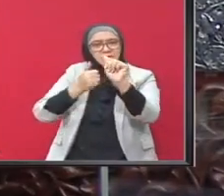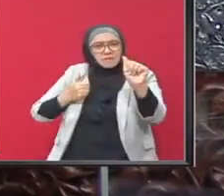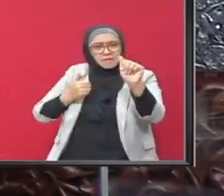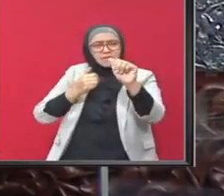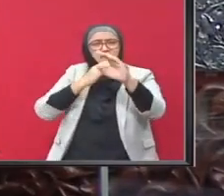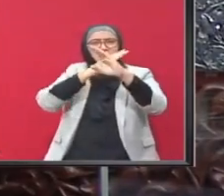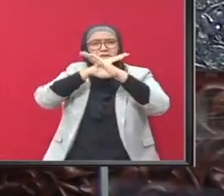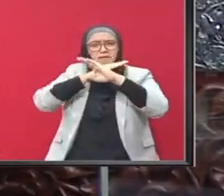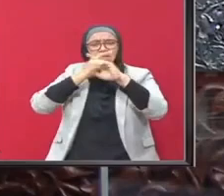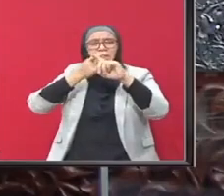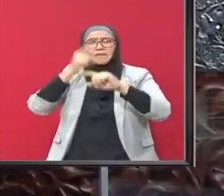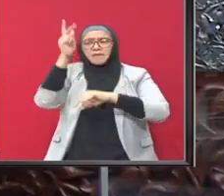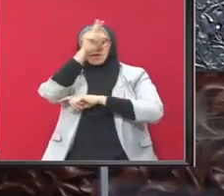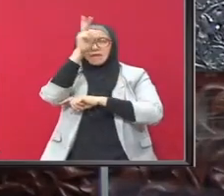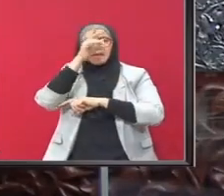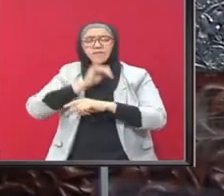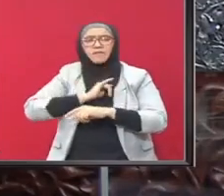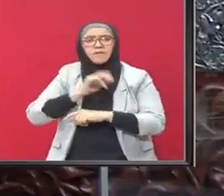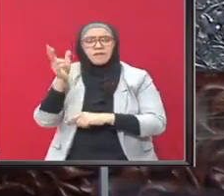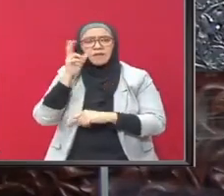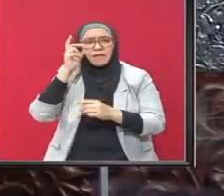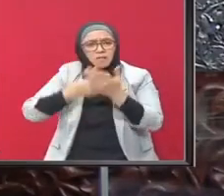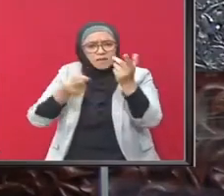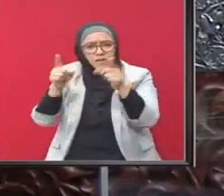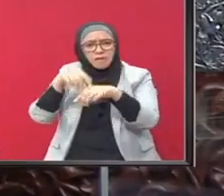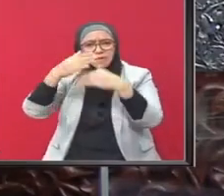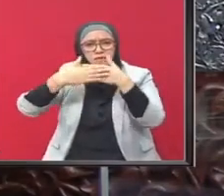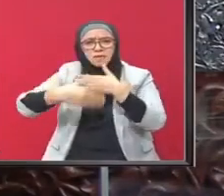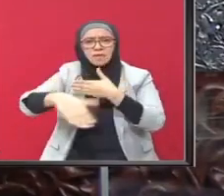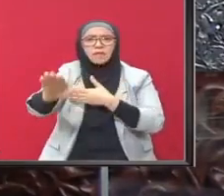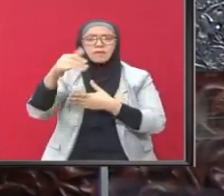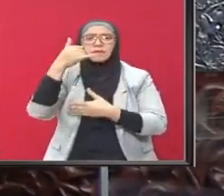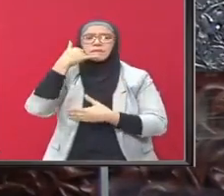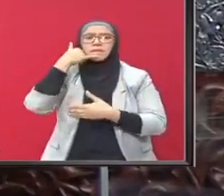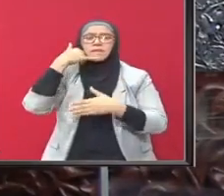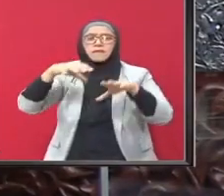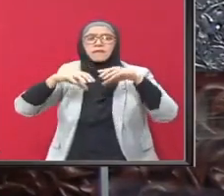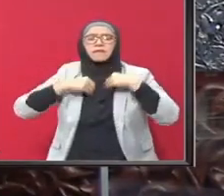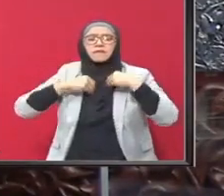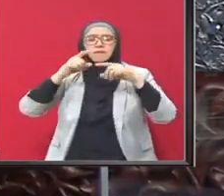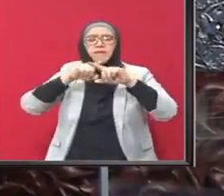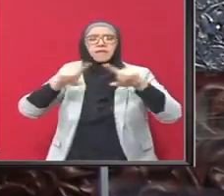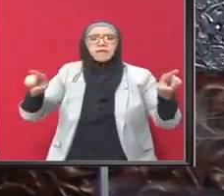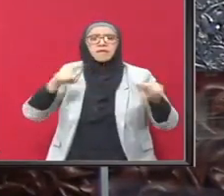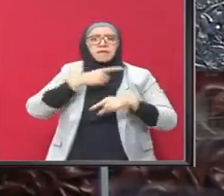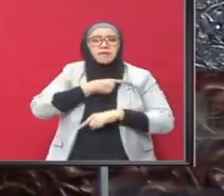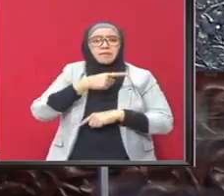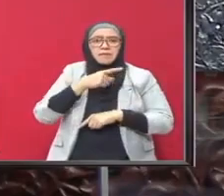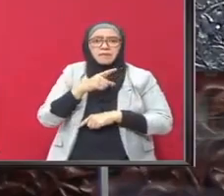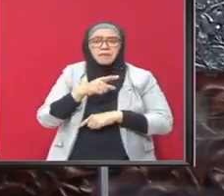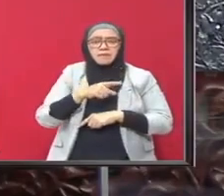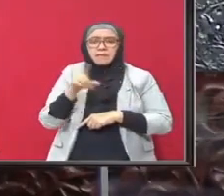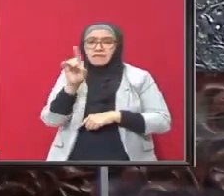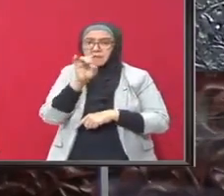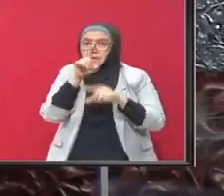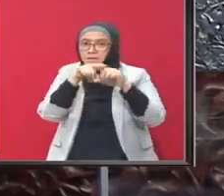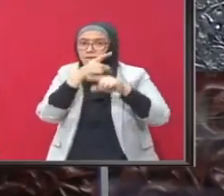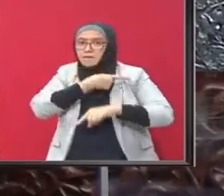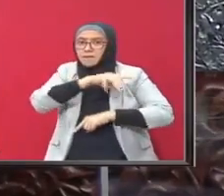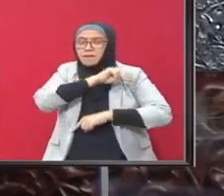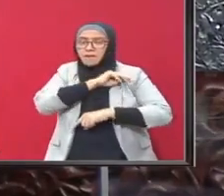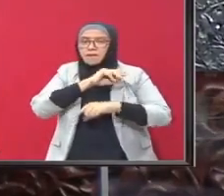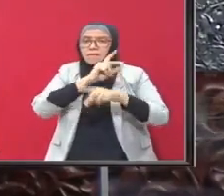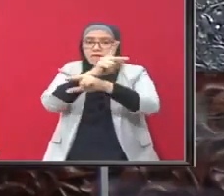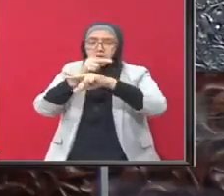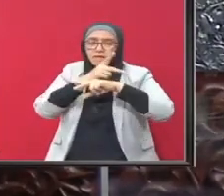dengar adalah apa yang berlaku selepas panggilan diterima tetapi sebagai satu Kementerian yang menjaga hal ihwal struktur